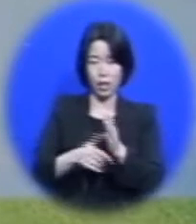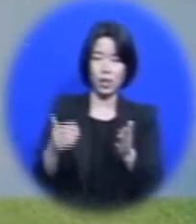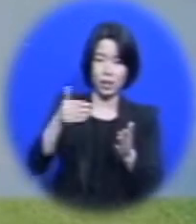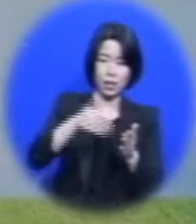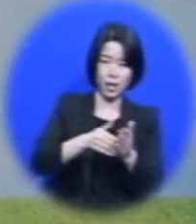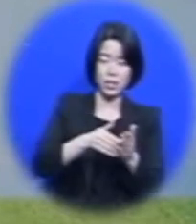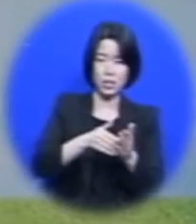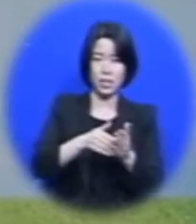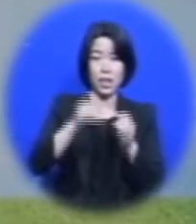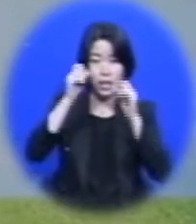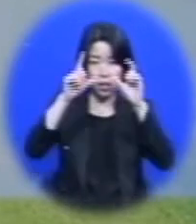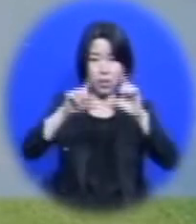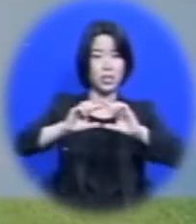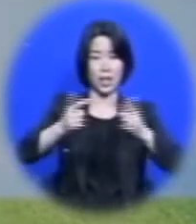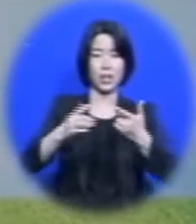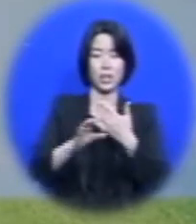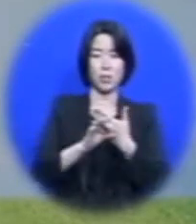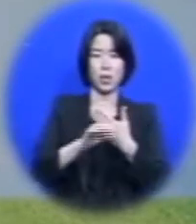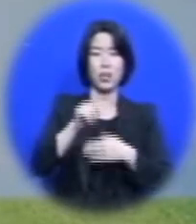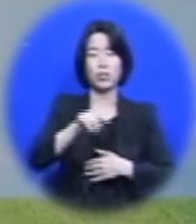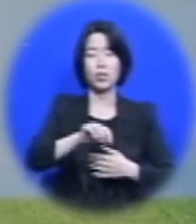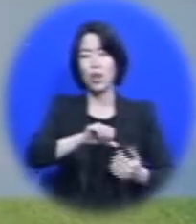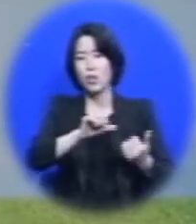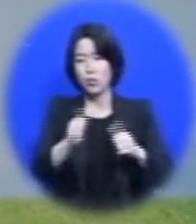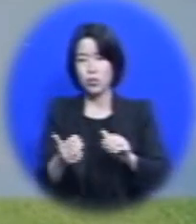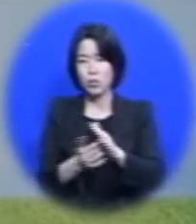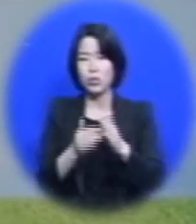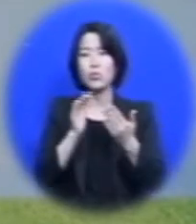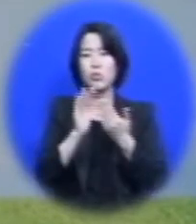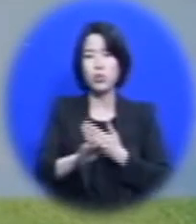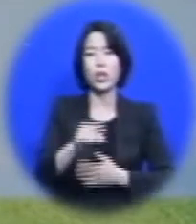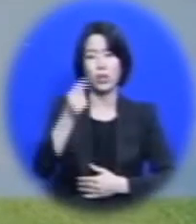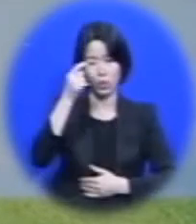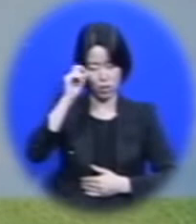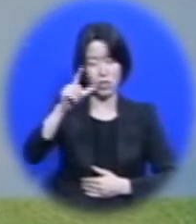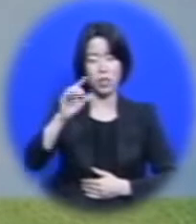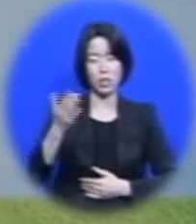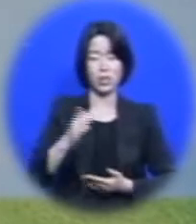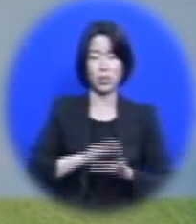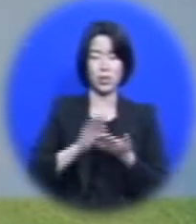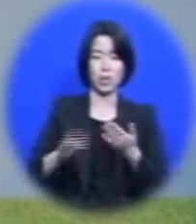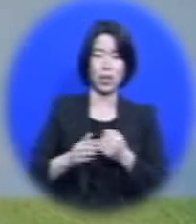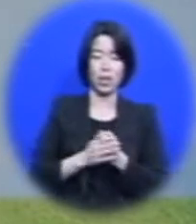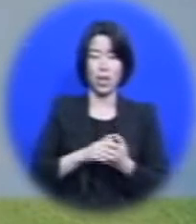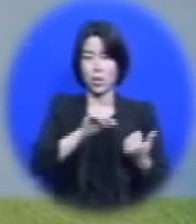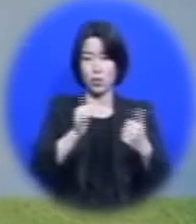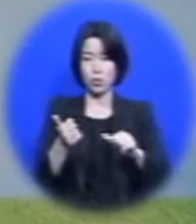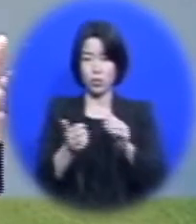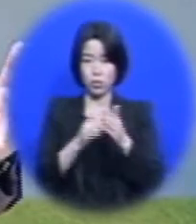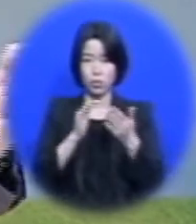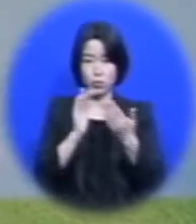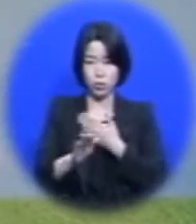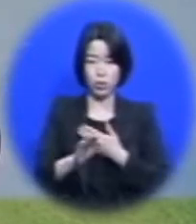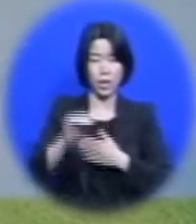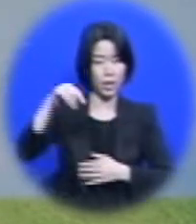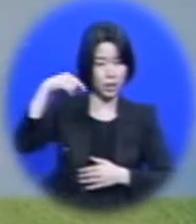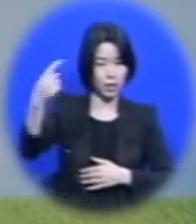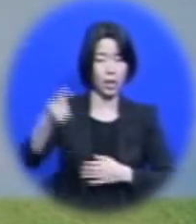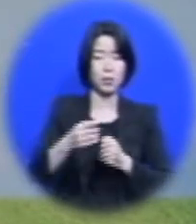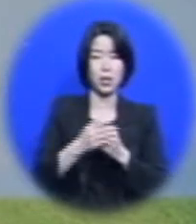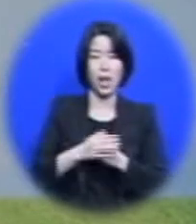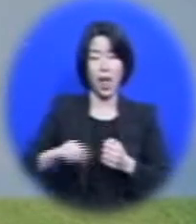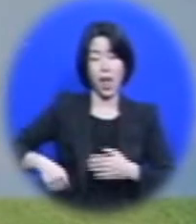뜨였다는 말은 그는 죽고 난 다음에 그 눈이 뜨인다는 것이죠. 죽고 난 다음에 가서야 비로소 양심의